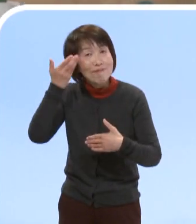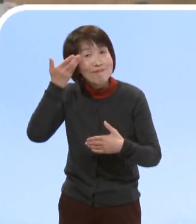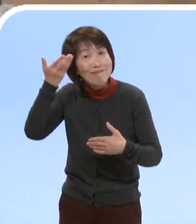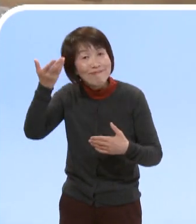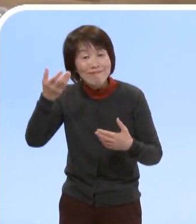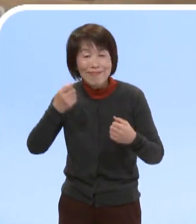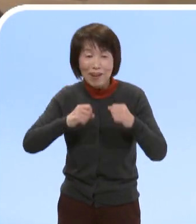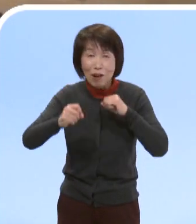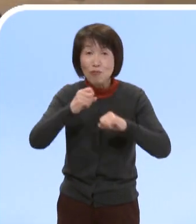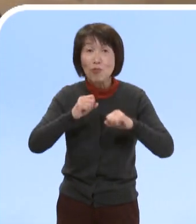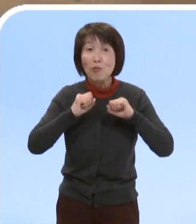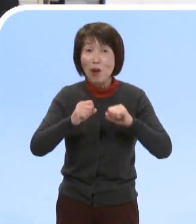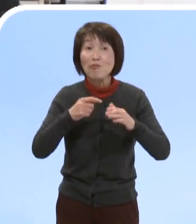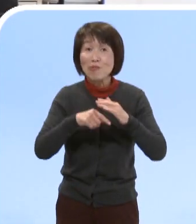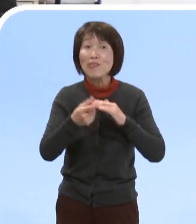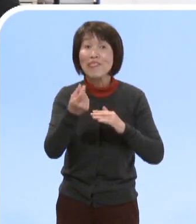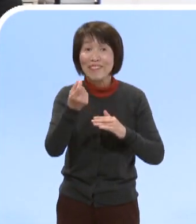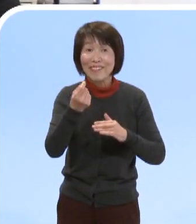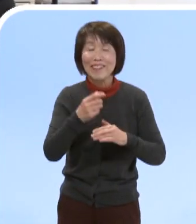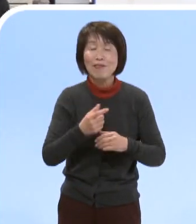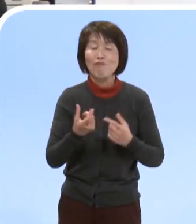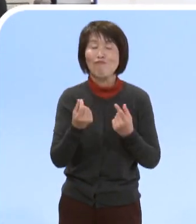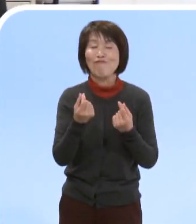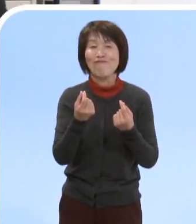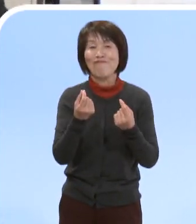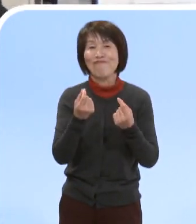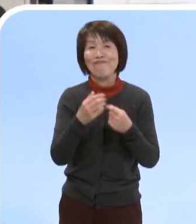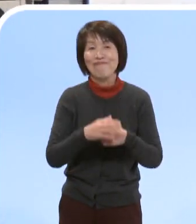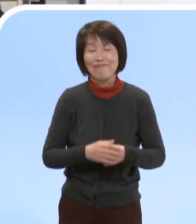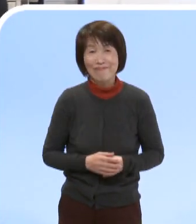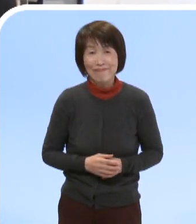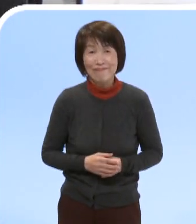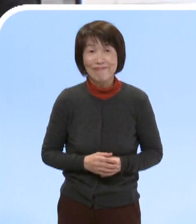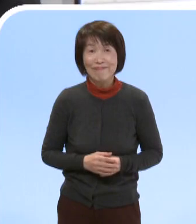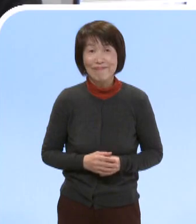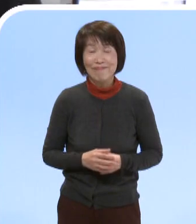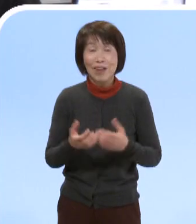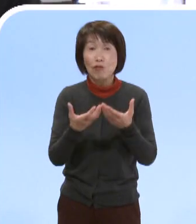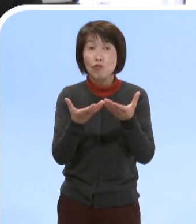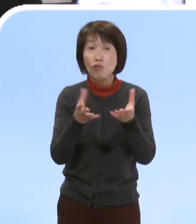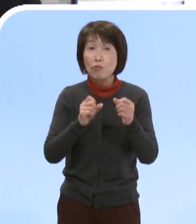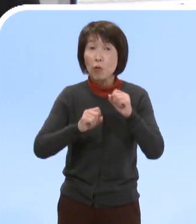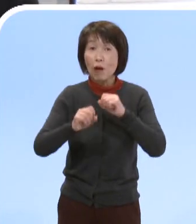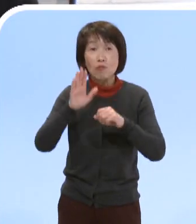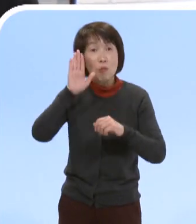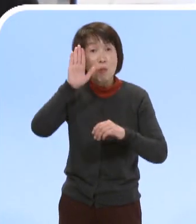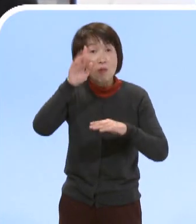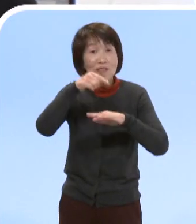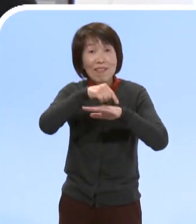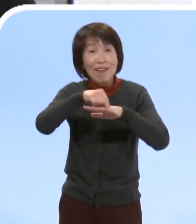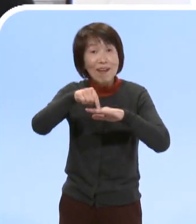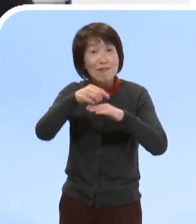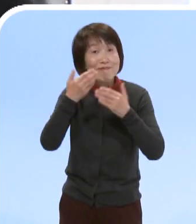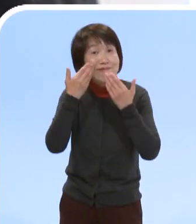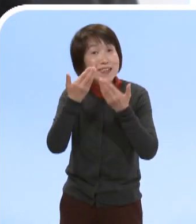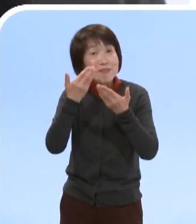ですね、はい、はあ、 最後にフードバンク関西の今後についてお聞きしました。